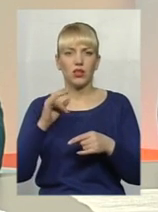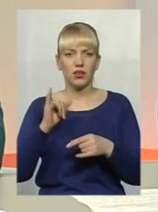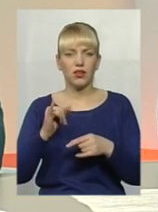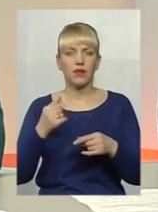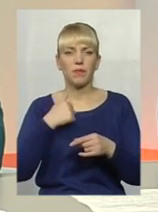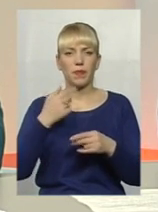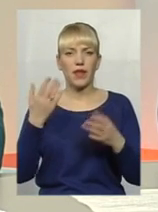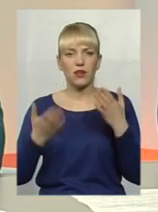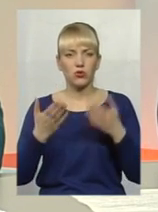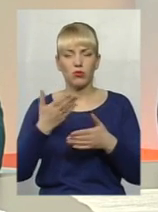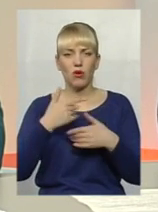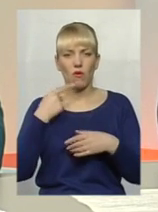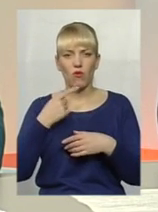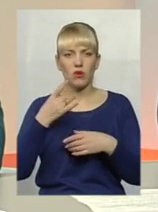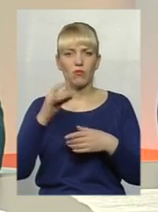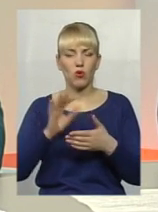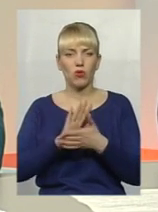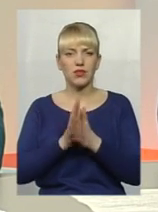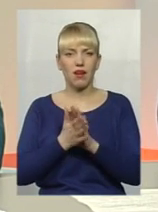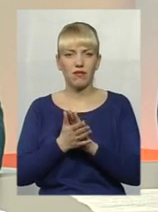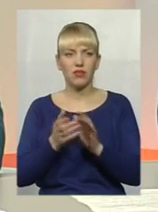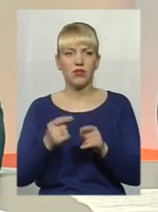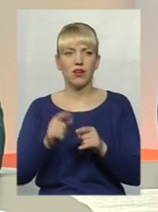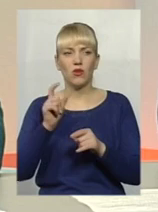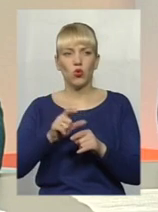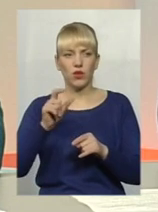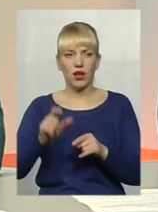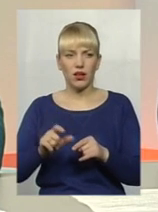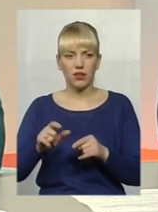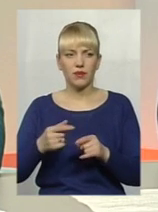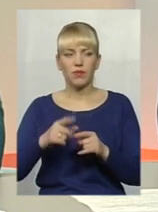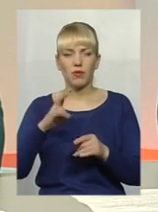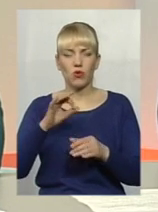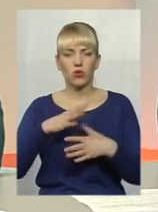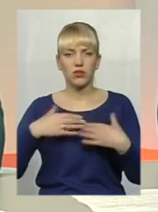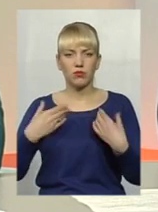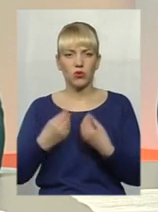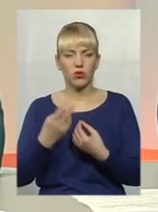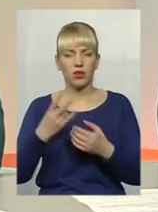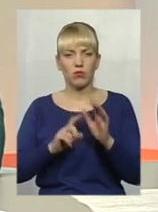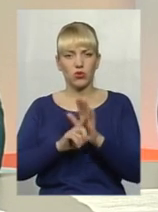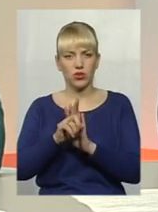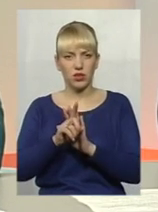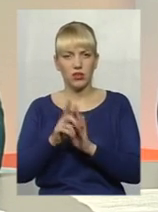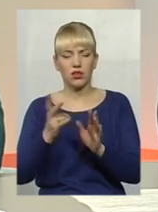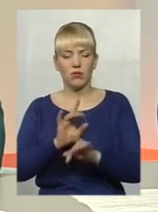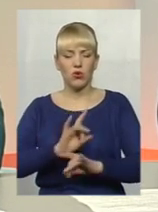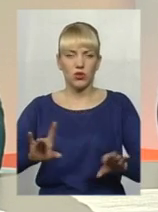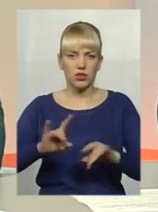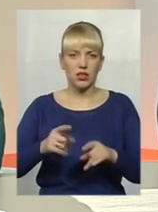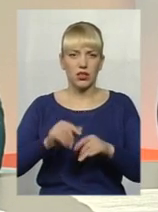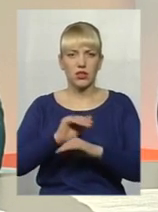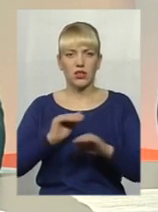так як ми говоримо про взагалі ставлення шанобливе до навколишнього середовища, з сім'ї, в першу чергу, з родини, з садочків, зі